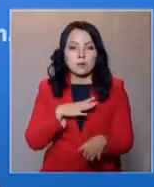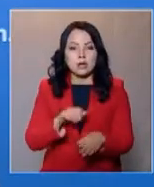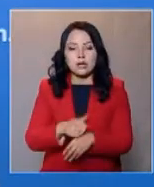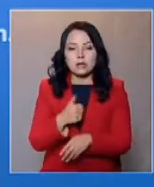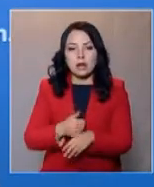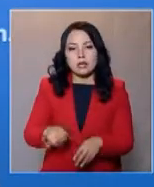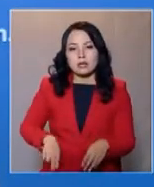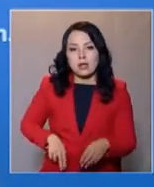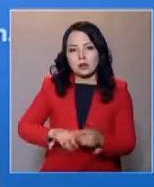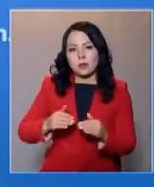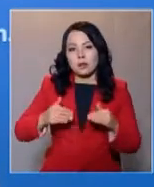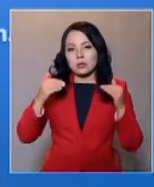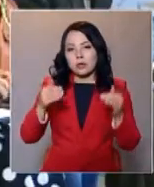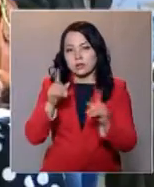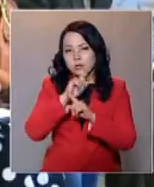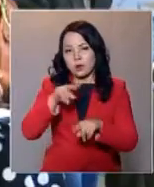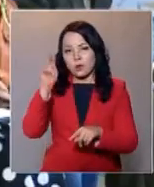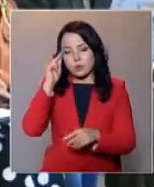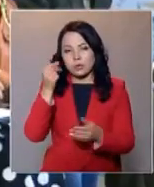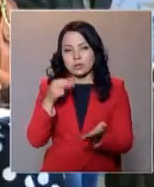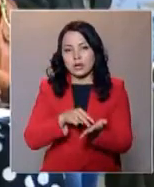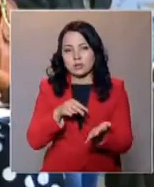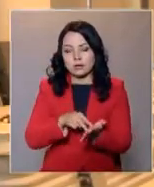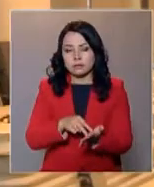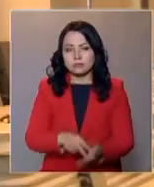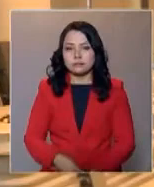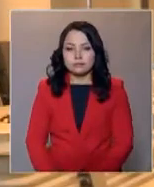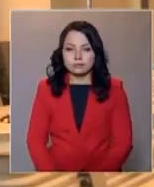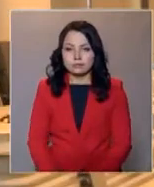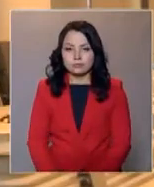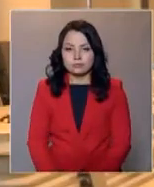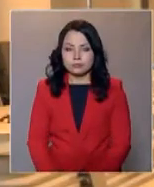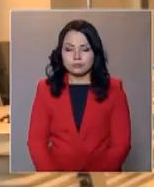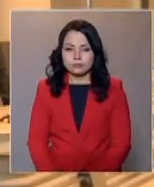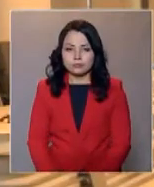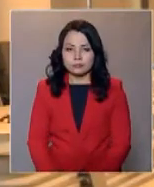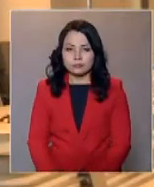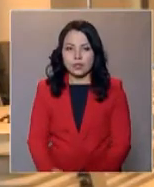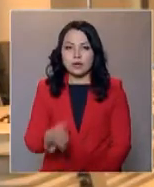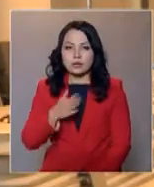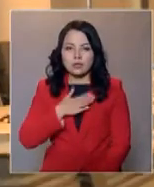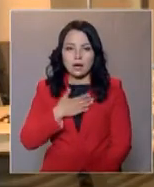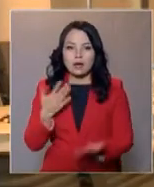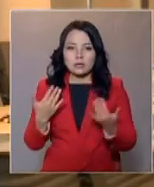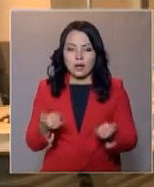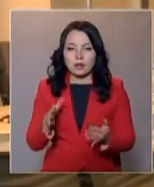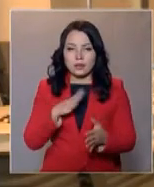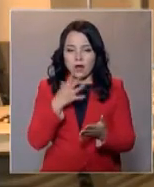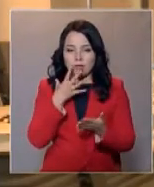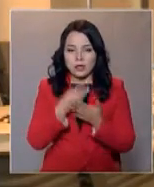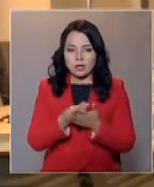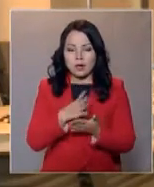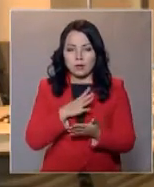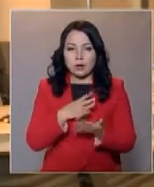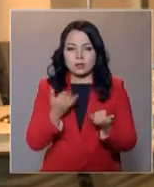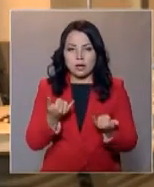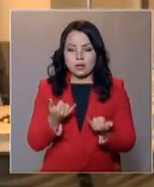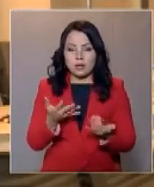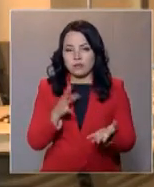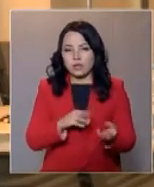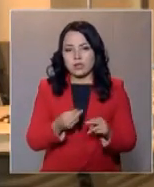не планируют повышать стоимость обучения. Я, как ректор Павлодарского государственного университета,